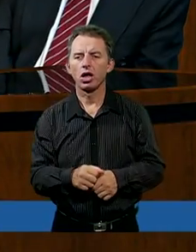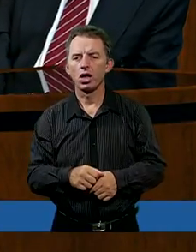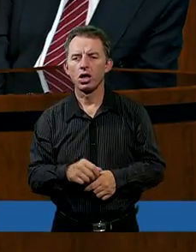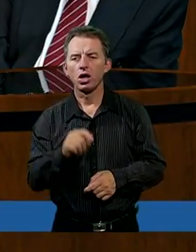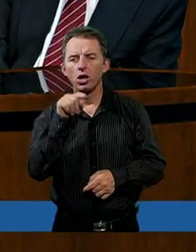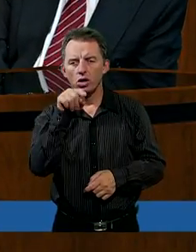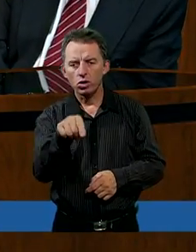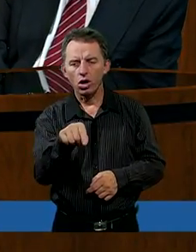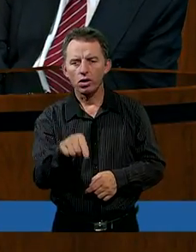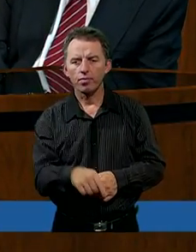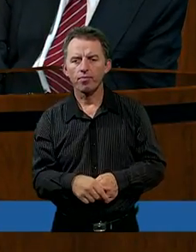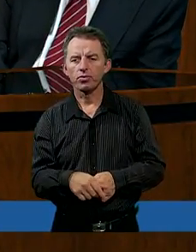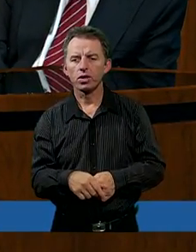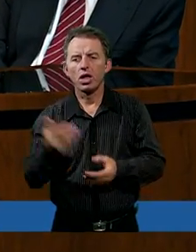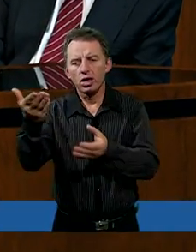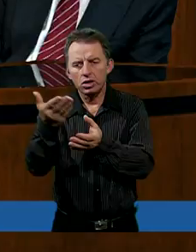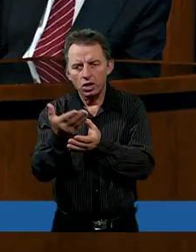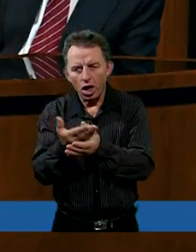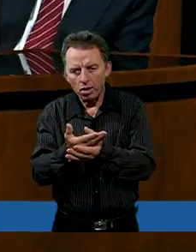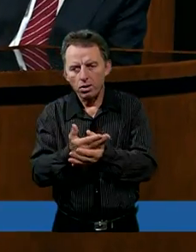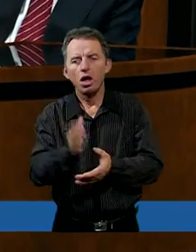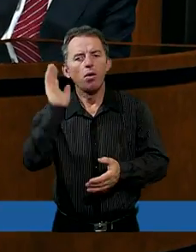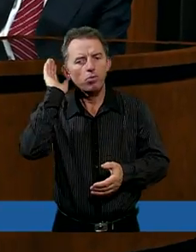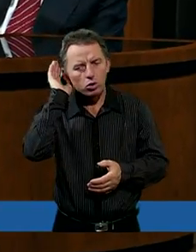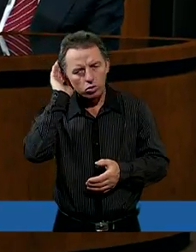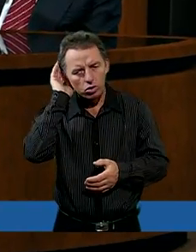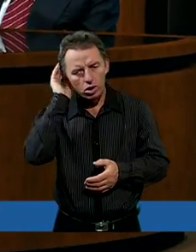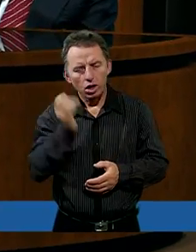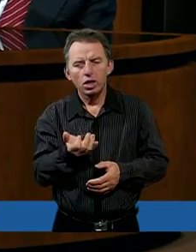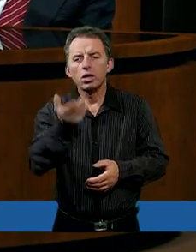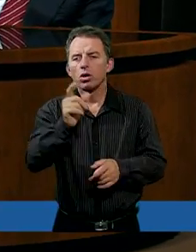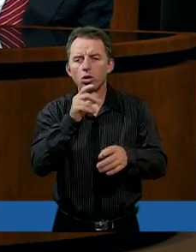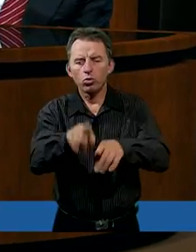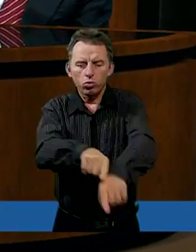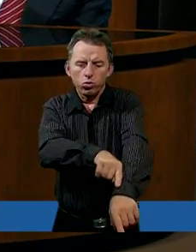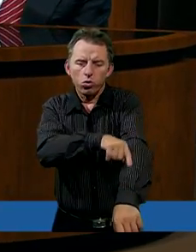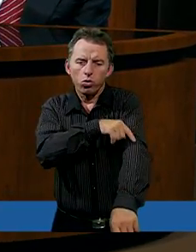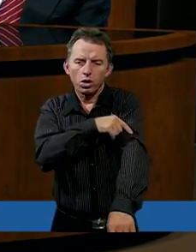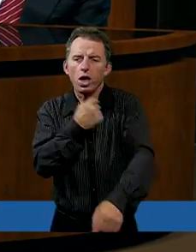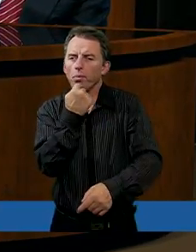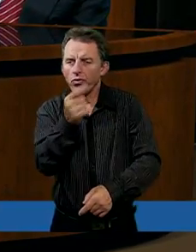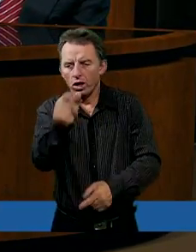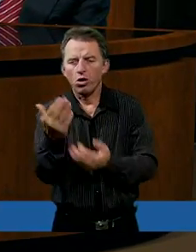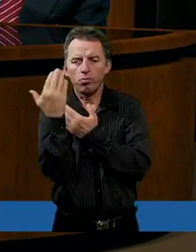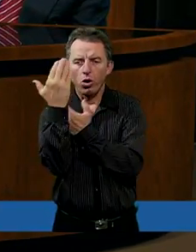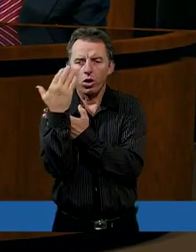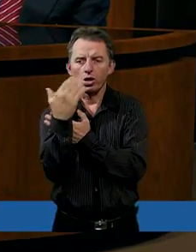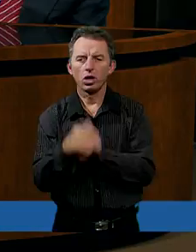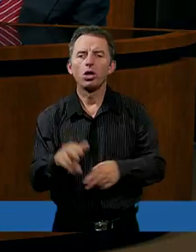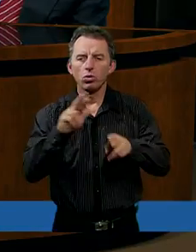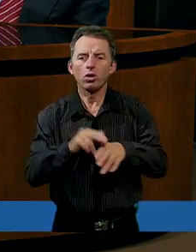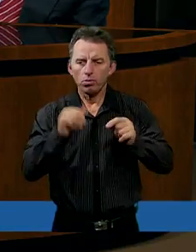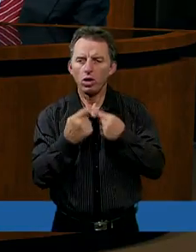to zachęcam i zapraszam do posłuchania dwóch wypowiedzi tego wielkiego bohatera. Można